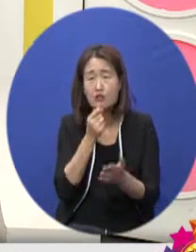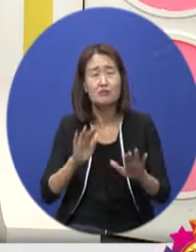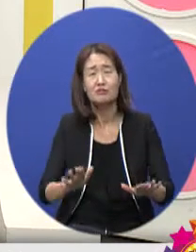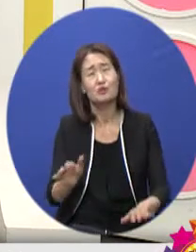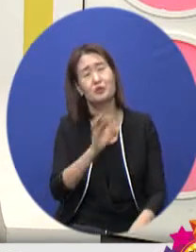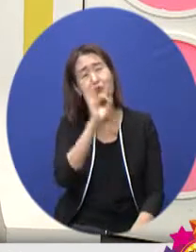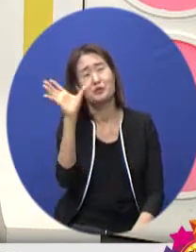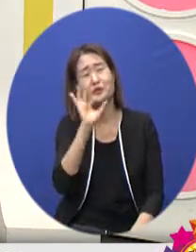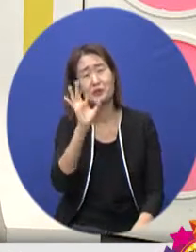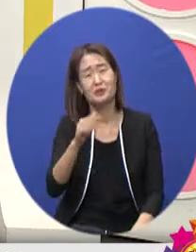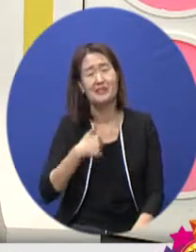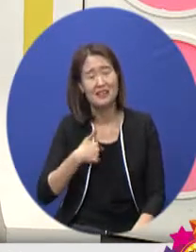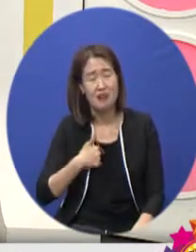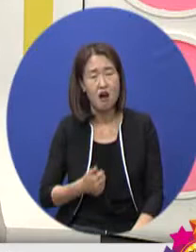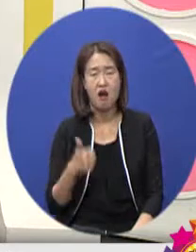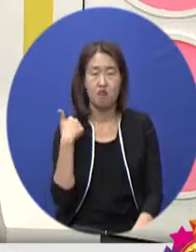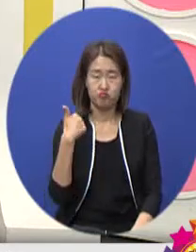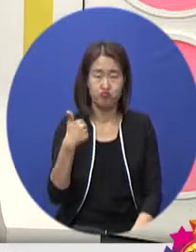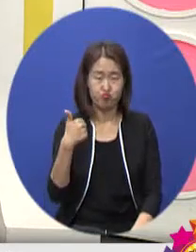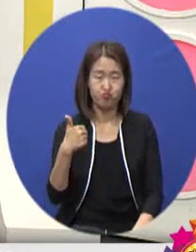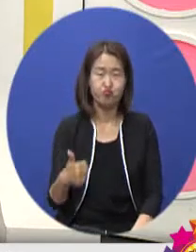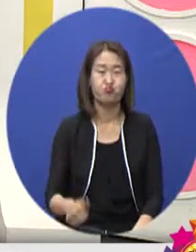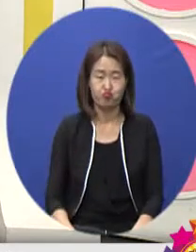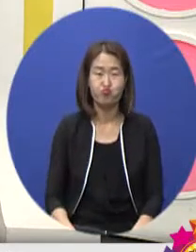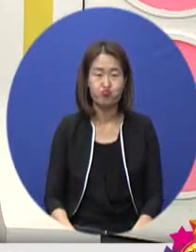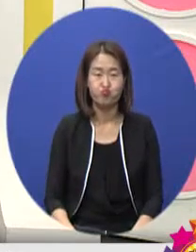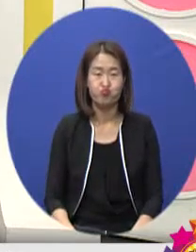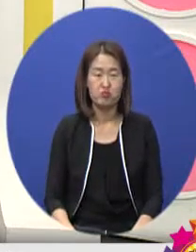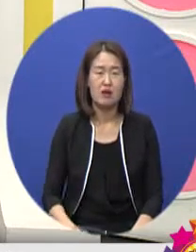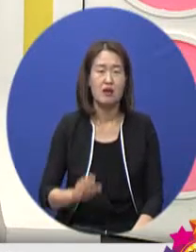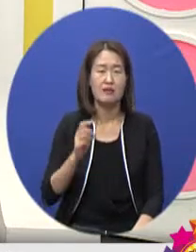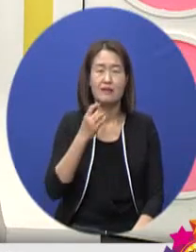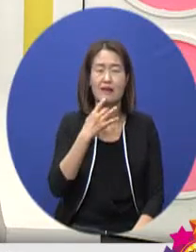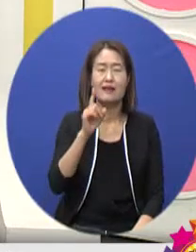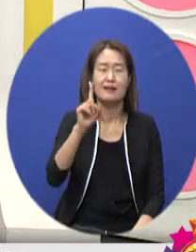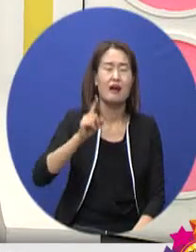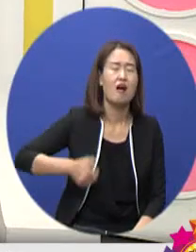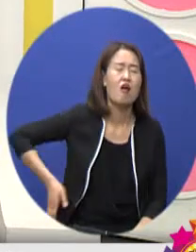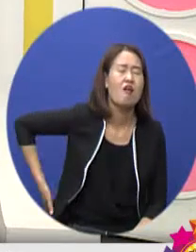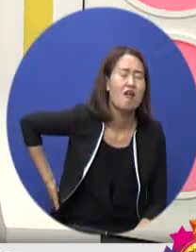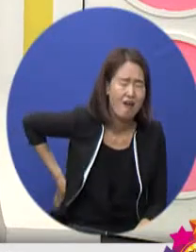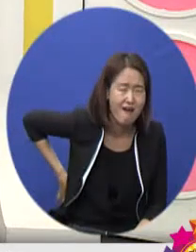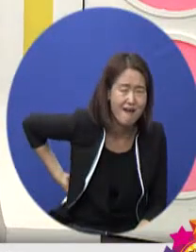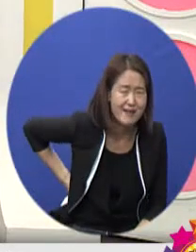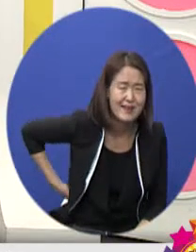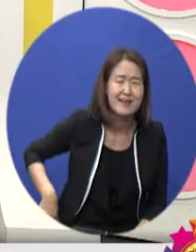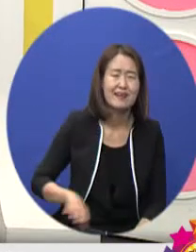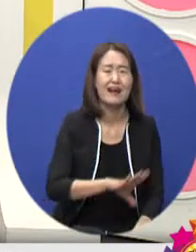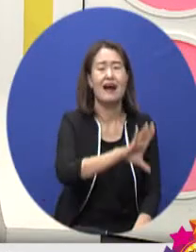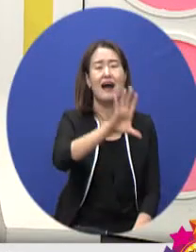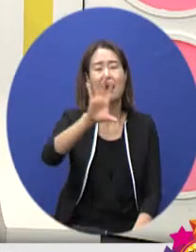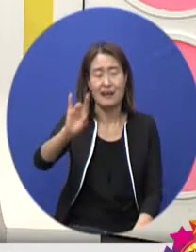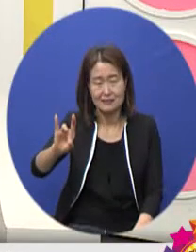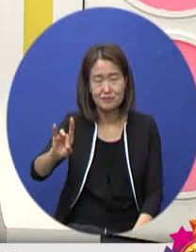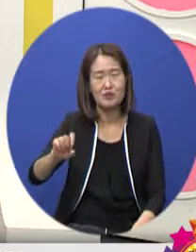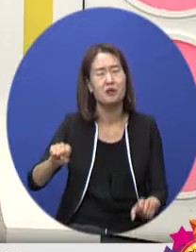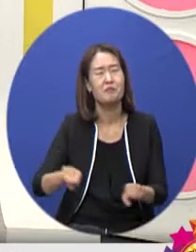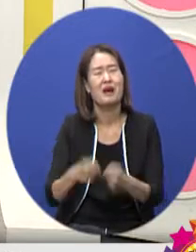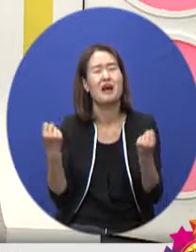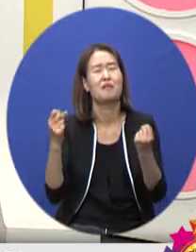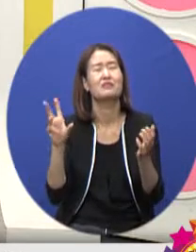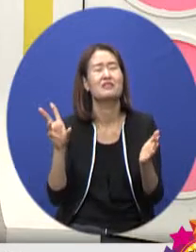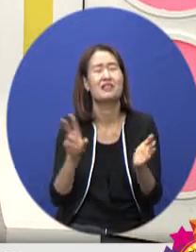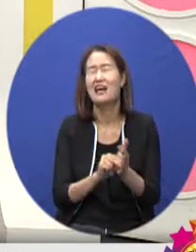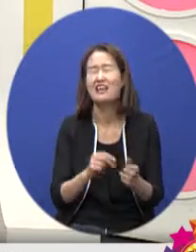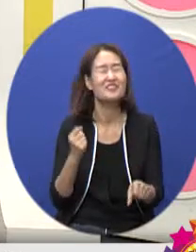없어요 아직은요. 와 대단하십니다. 와 어머님처럼 이렇게 열심히. 허리가 가끔 고장이 나요.